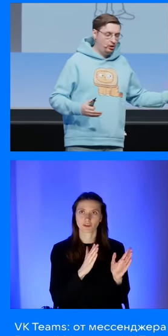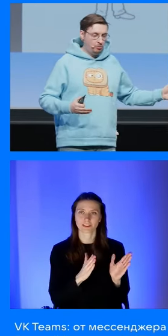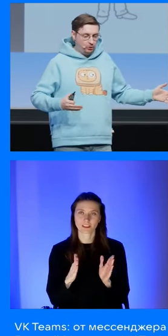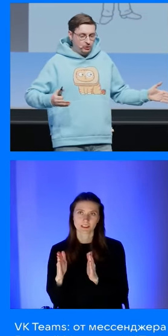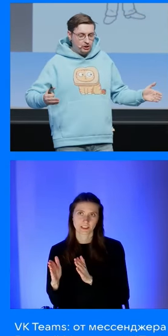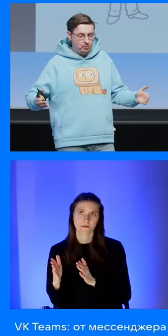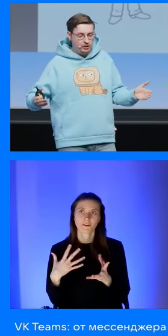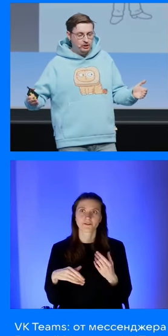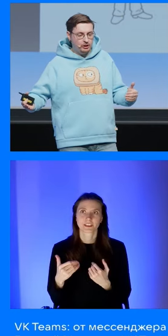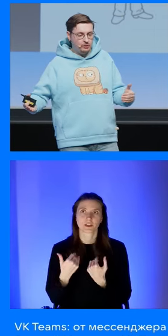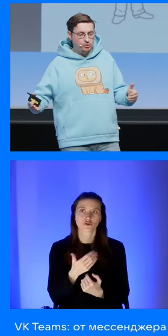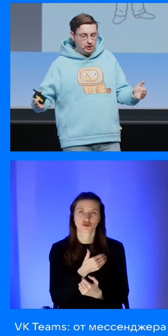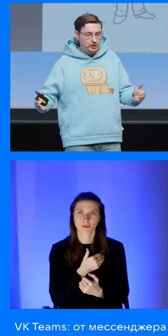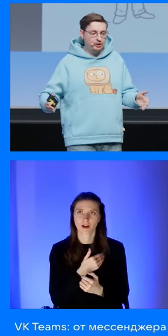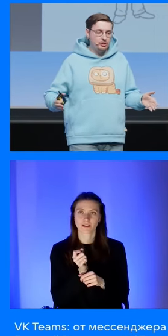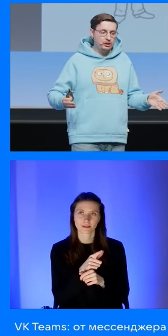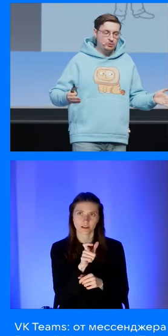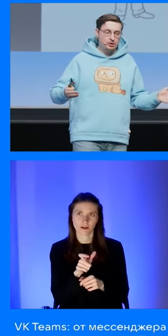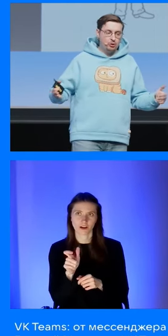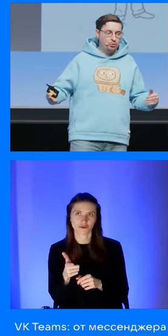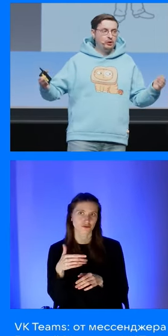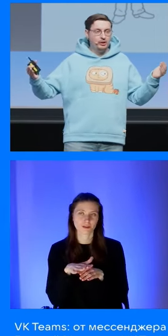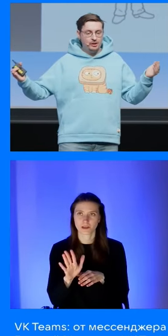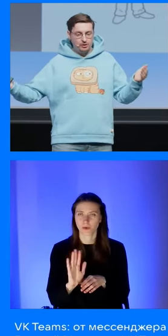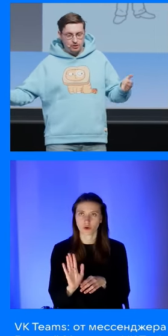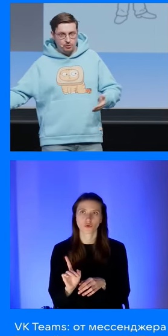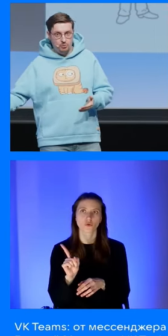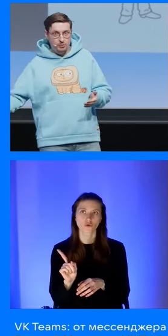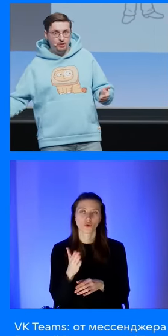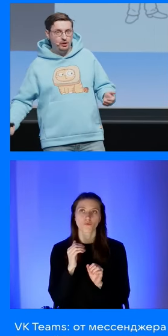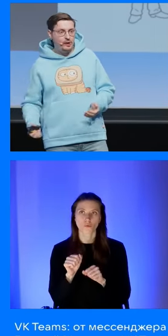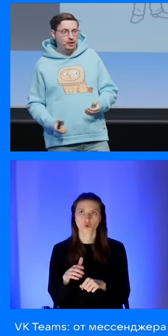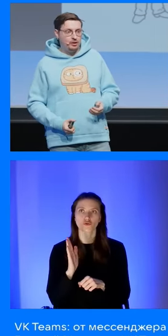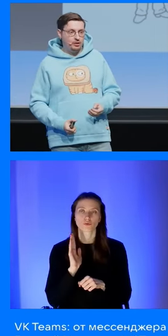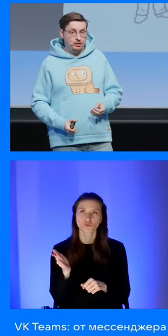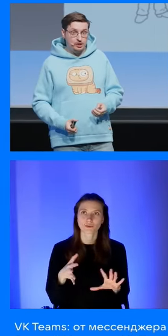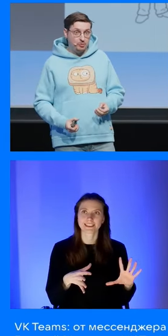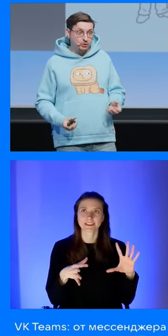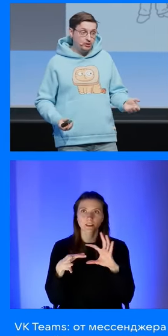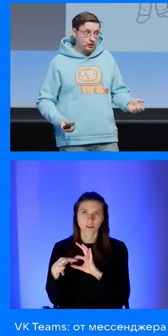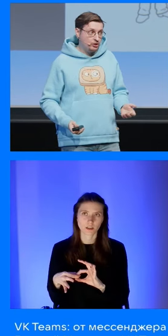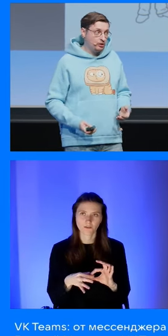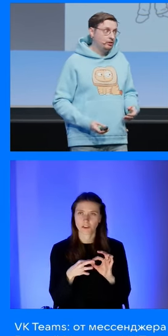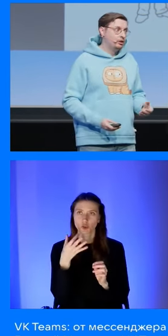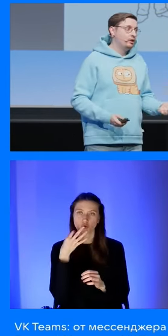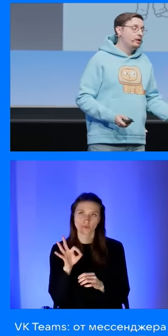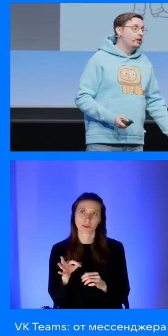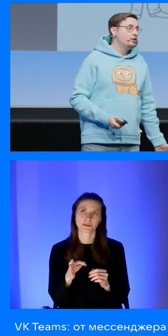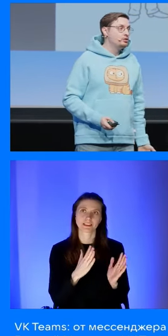заказчика, поэтому мы должны быть уметь интегрироваться и должны быть интегрируемы с любыми системами, которые есть у